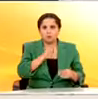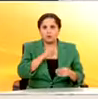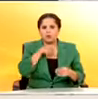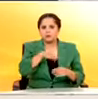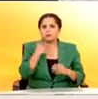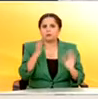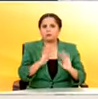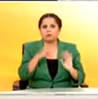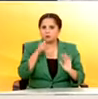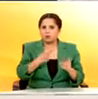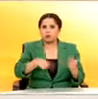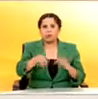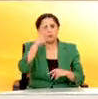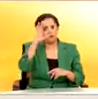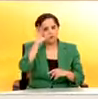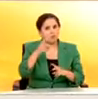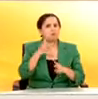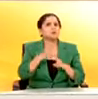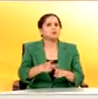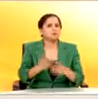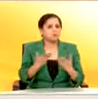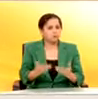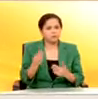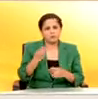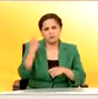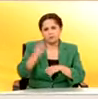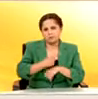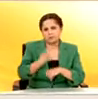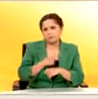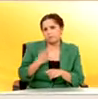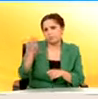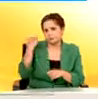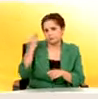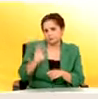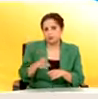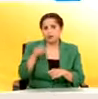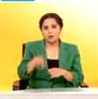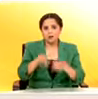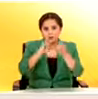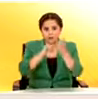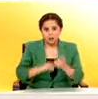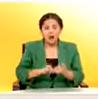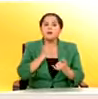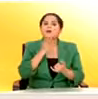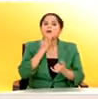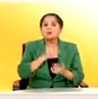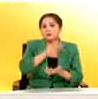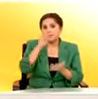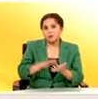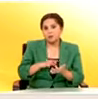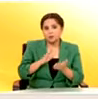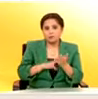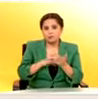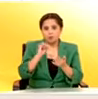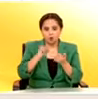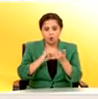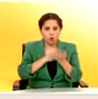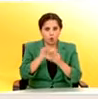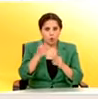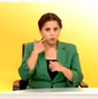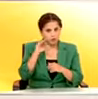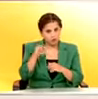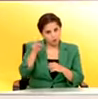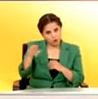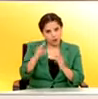जो आज भी एक मिसाल है। कुछ दिन पहले दक्षिणी इजराइल के मोशाव नेवातिम